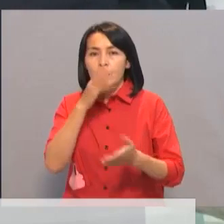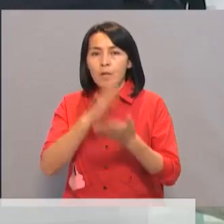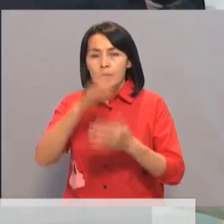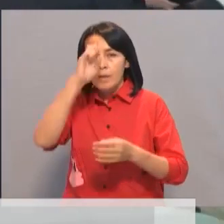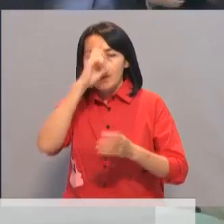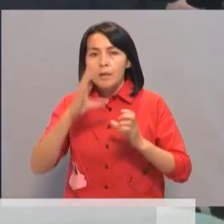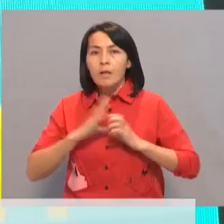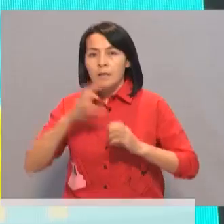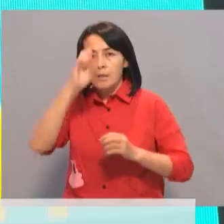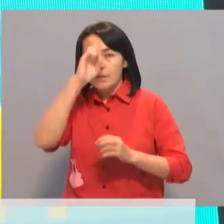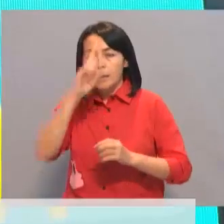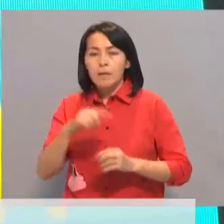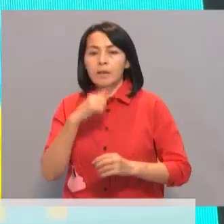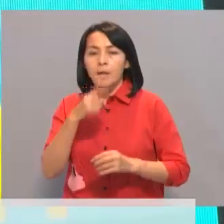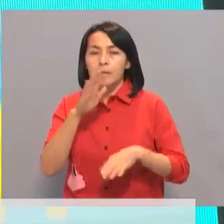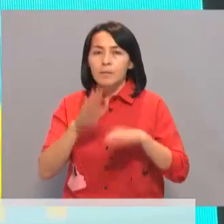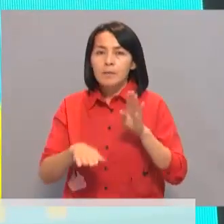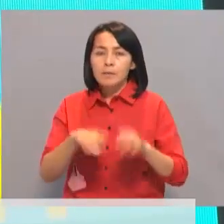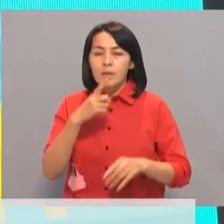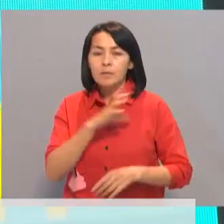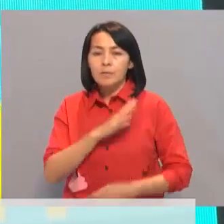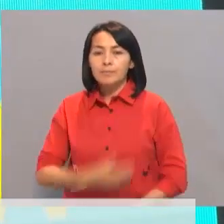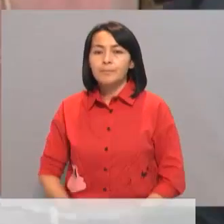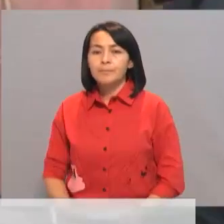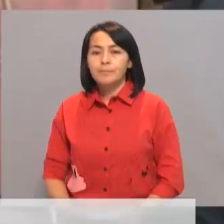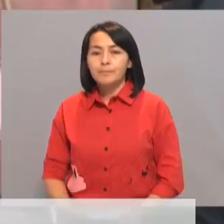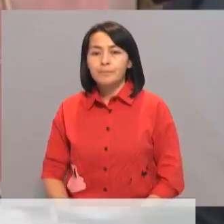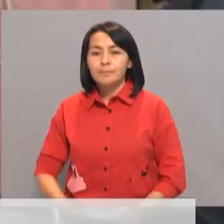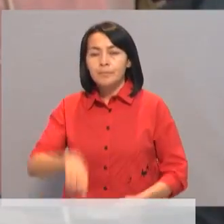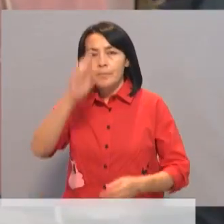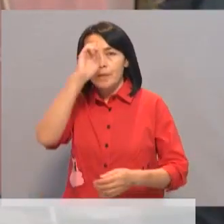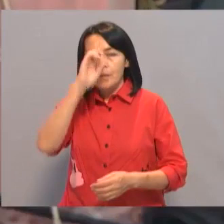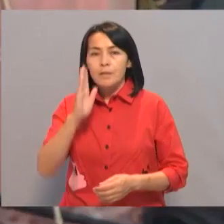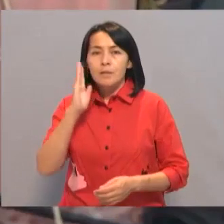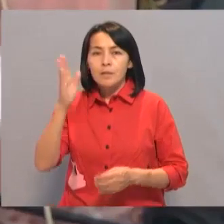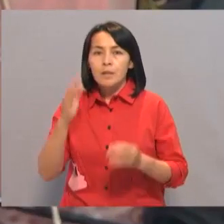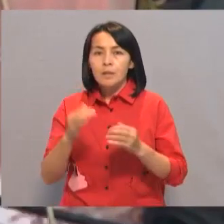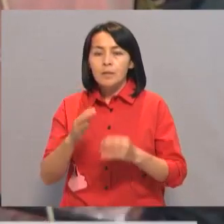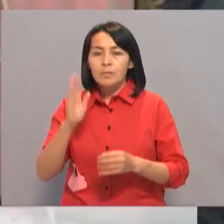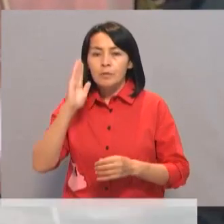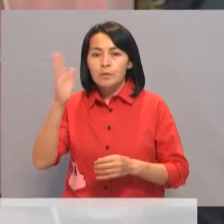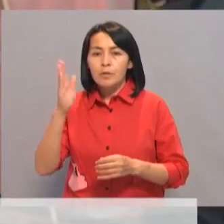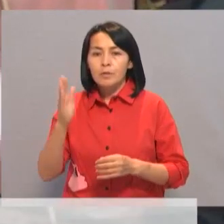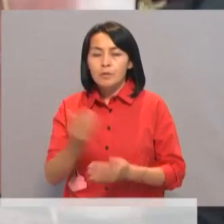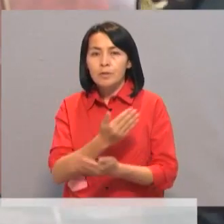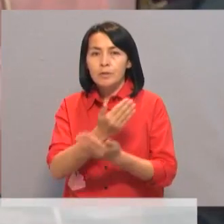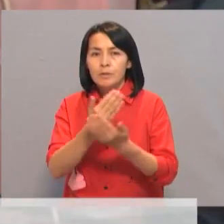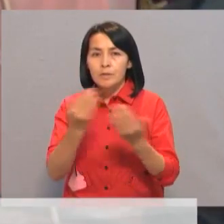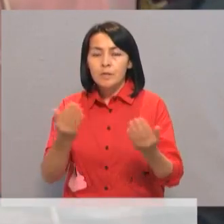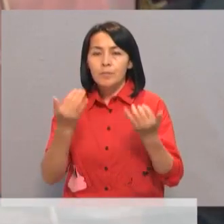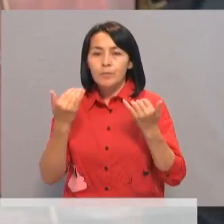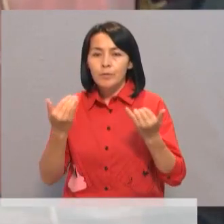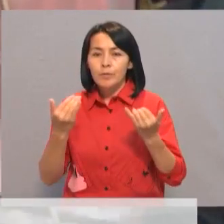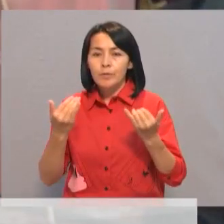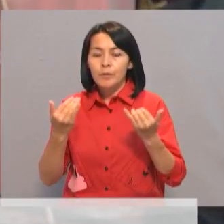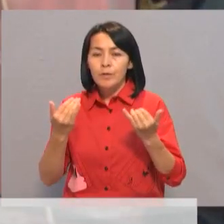ел қазыналы ел екенін ерекше айтты. Мемлекетіміздің жарқын болашағы үшін еселенбеген сіздерден